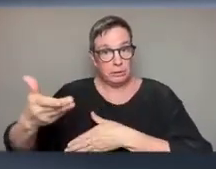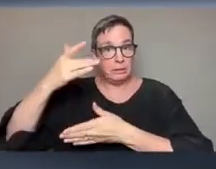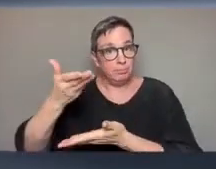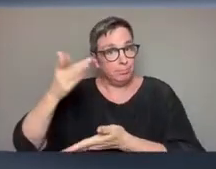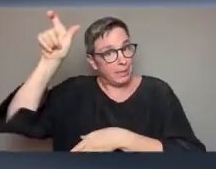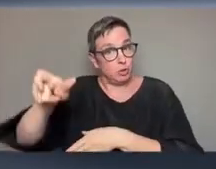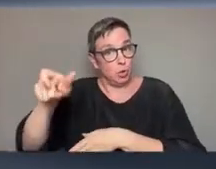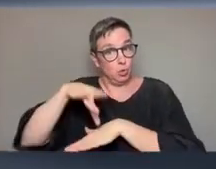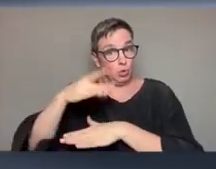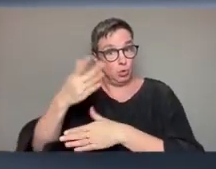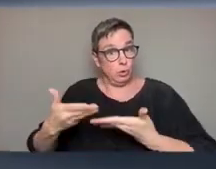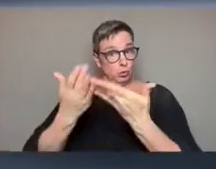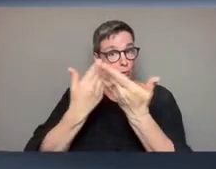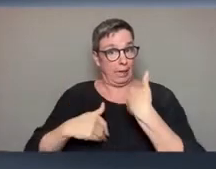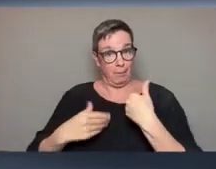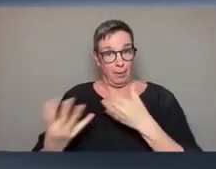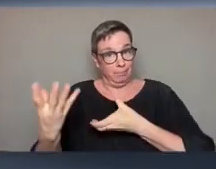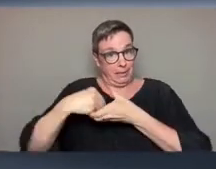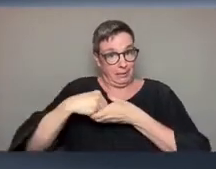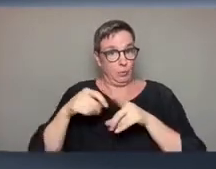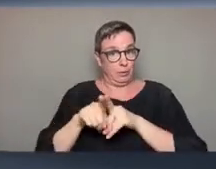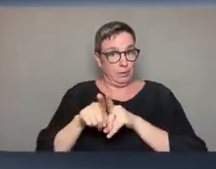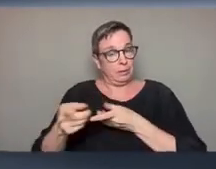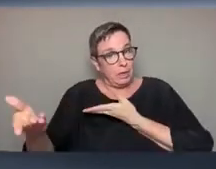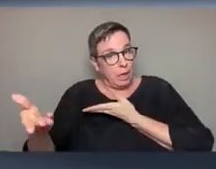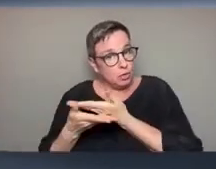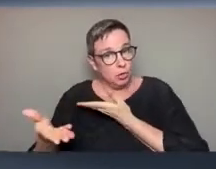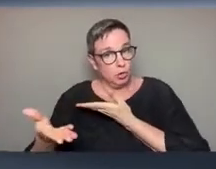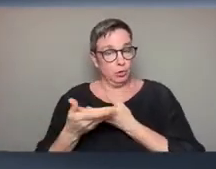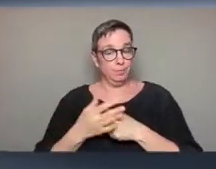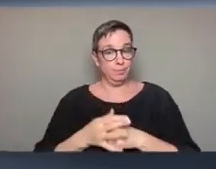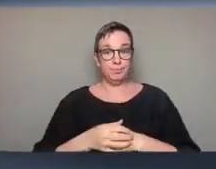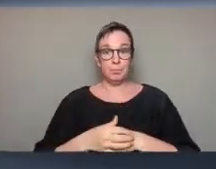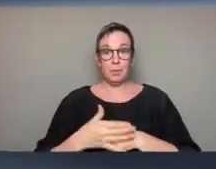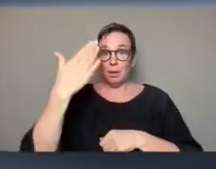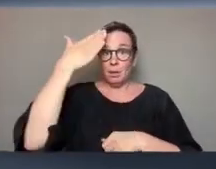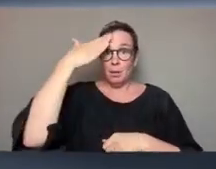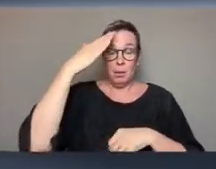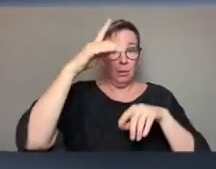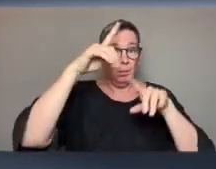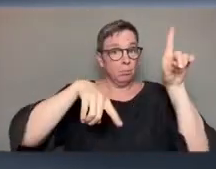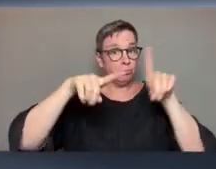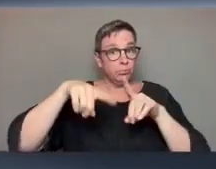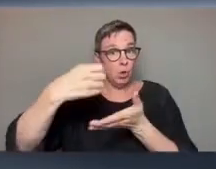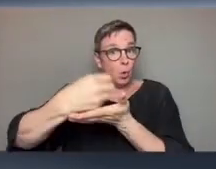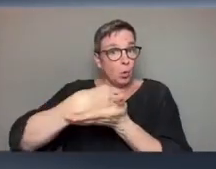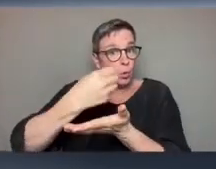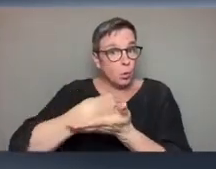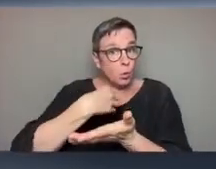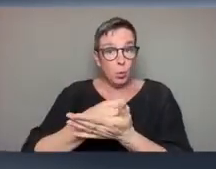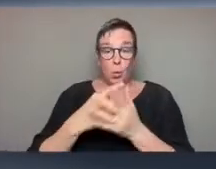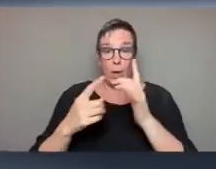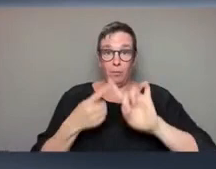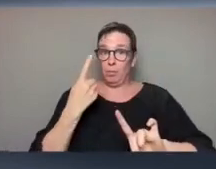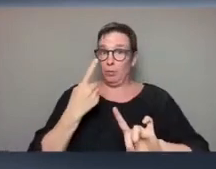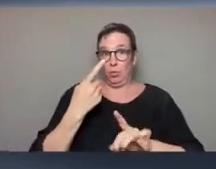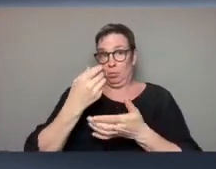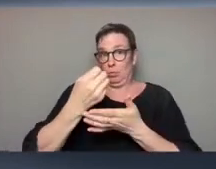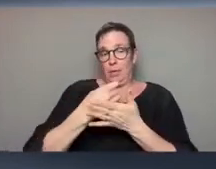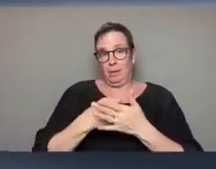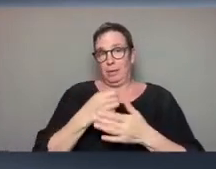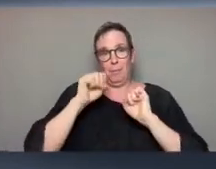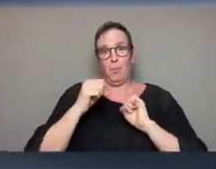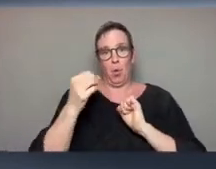par exemple. Si d'ailleurs certaines ou certains d'entre vous ont des informations ou du contenu à nous partager, n'hésitez pas.